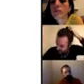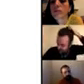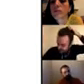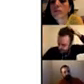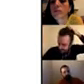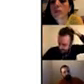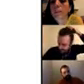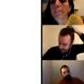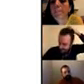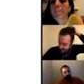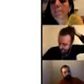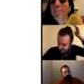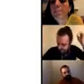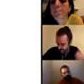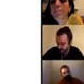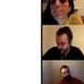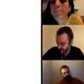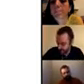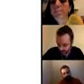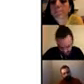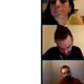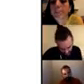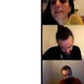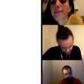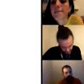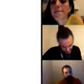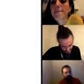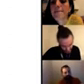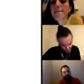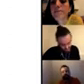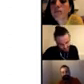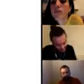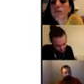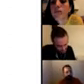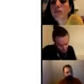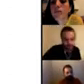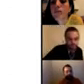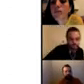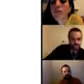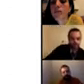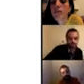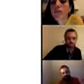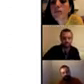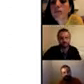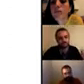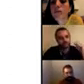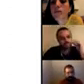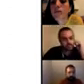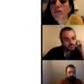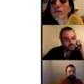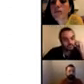seçenekleri. Diğer yandan burada sayılan kentsel öğelerden ve ayrıca diğer diye belirterek yeni donatıları da